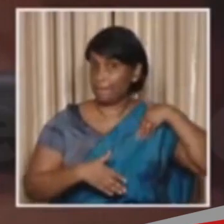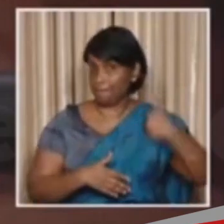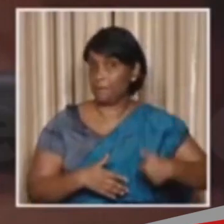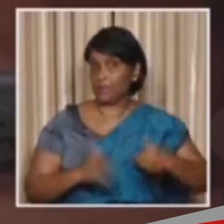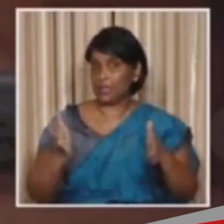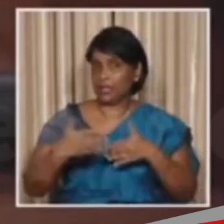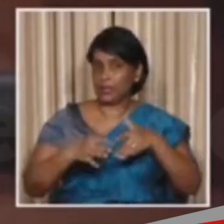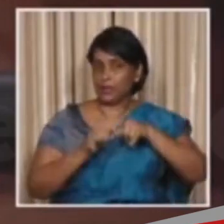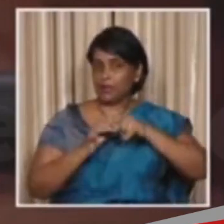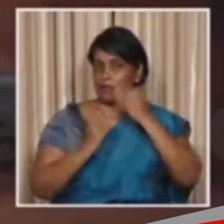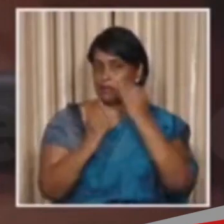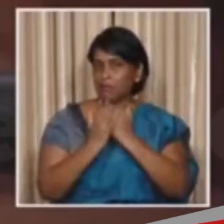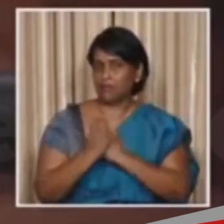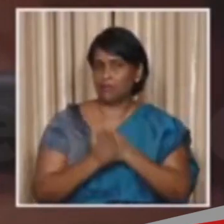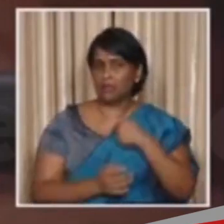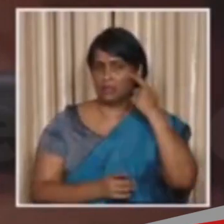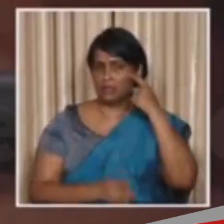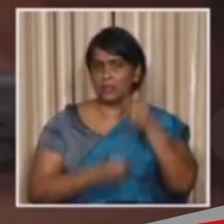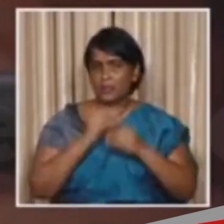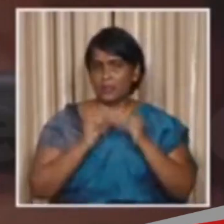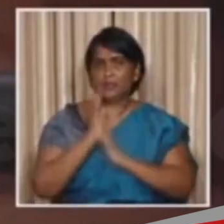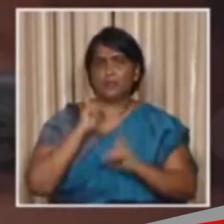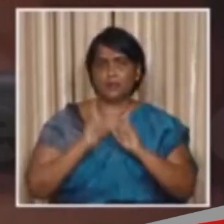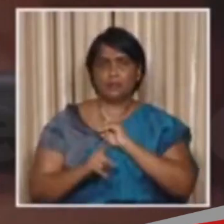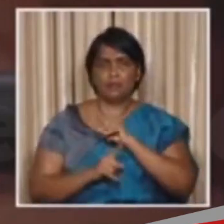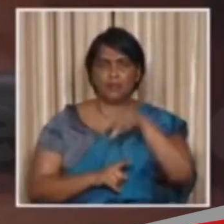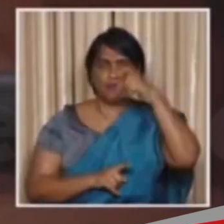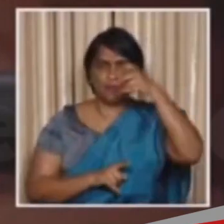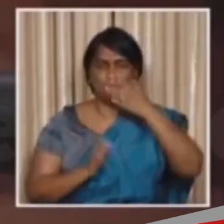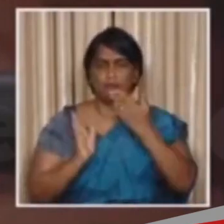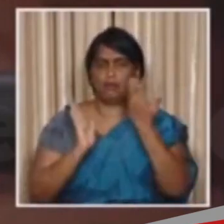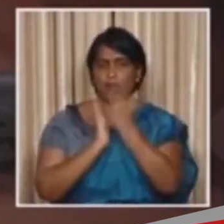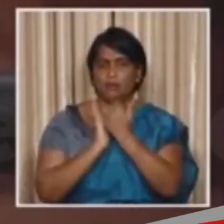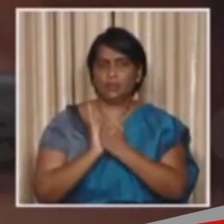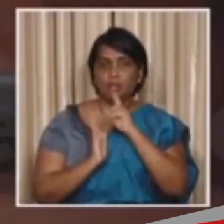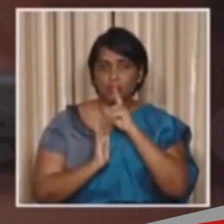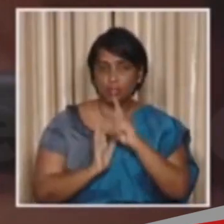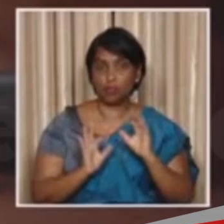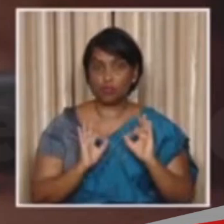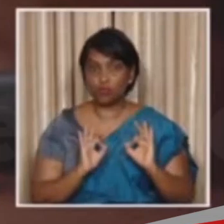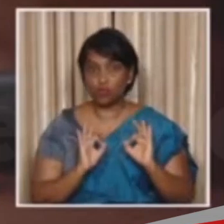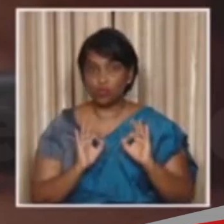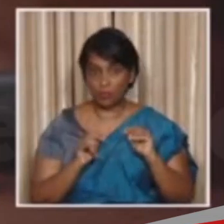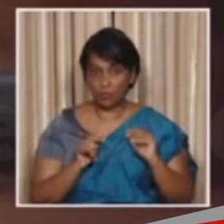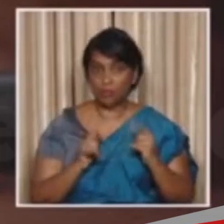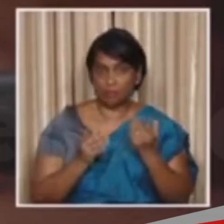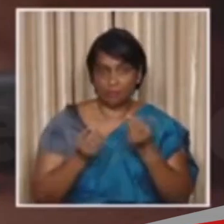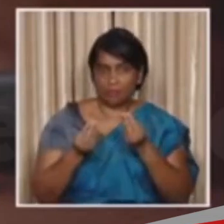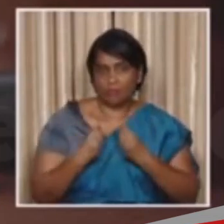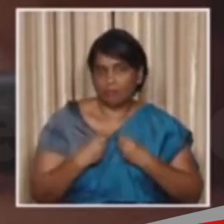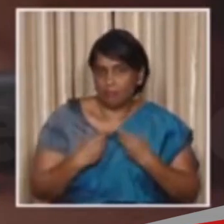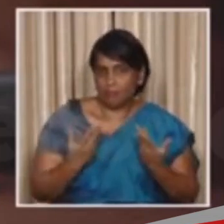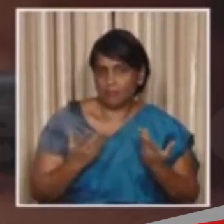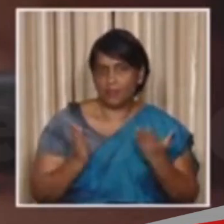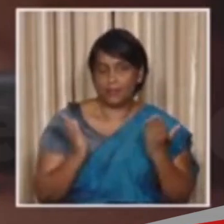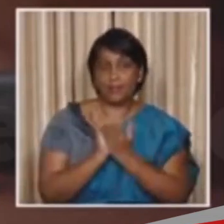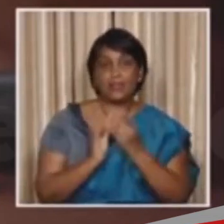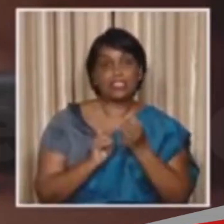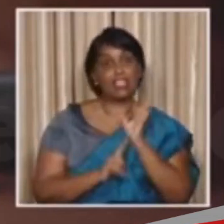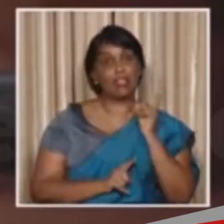පිළිබඳව ම දන්න පරදි කර්මාන්ත මාත්‍යන්ස නිරක්ෂණ ඉදිරිපත් කර ඉදිරිපත් කර සූදනමත මාද ඉදිරිපත් කරන්න නැද කියලා ග පත්‍රිකාව